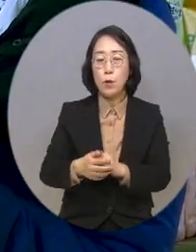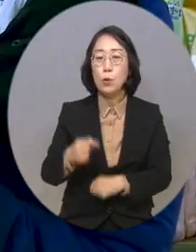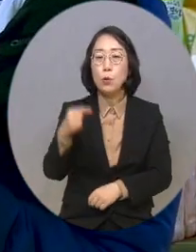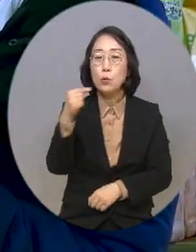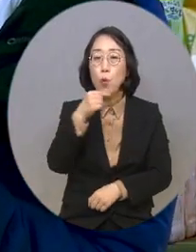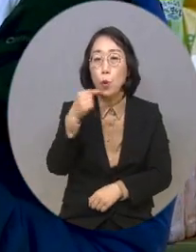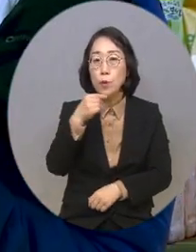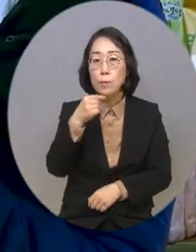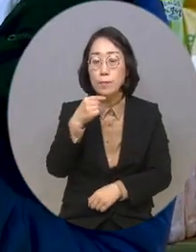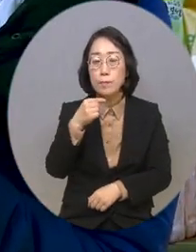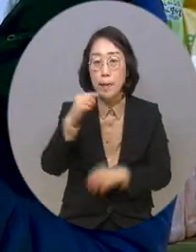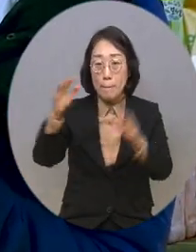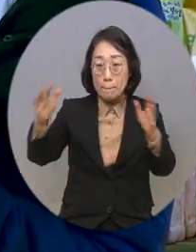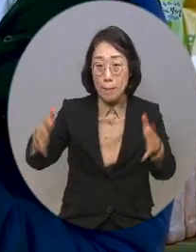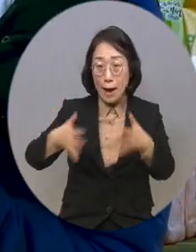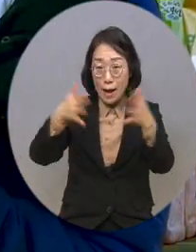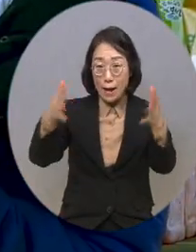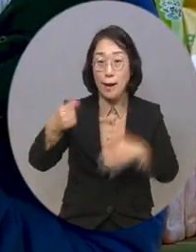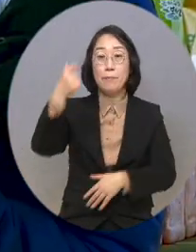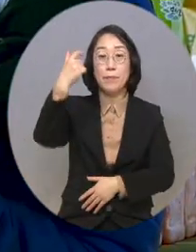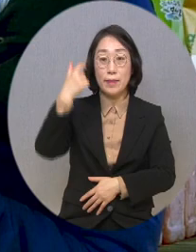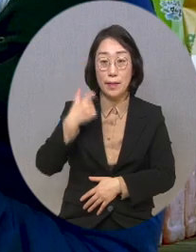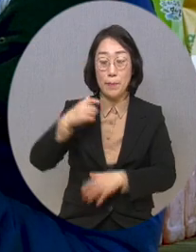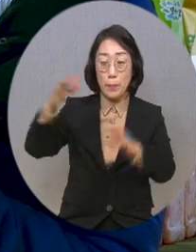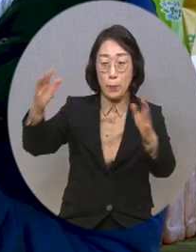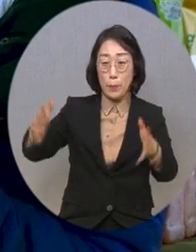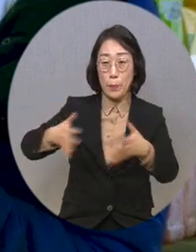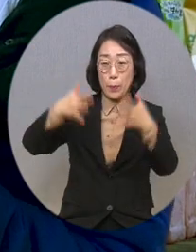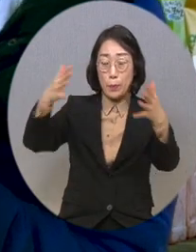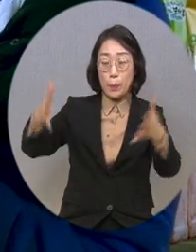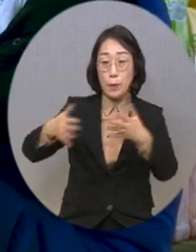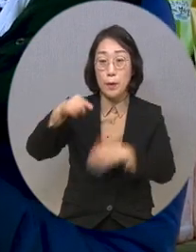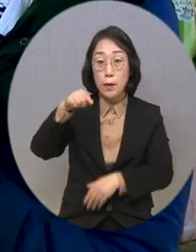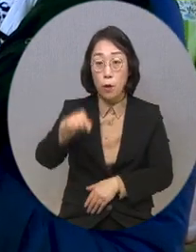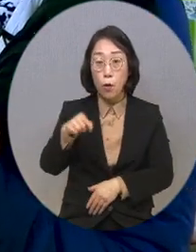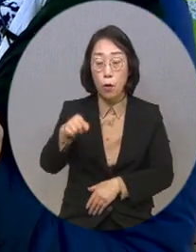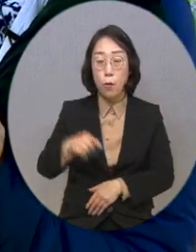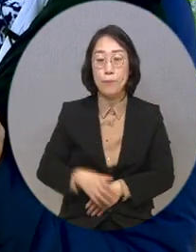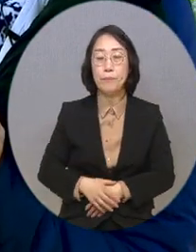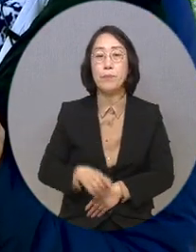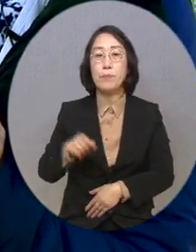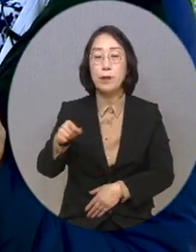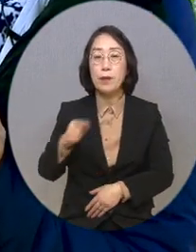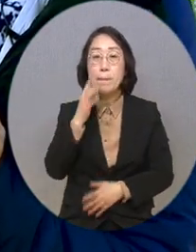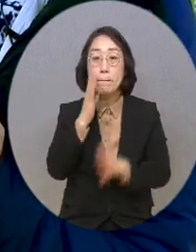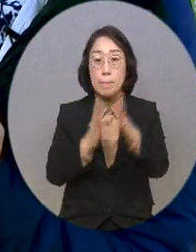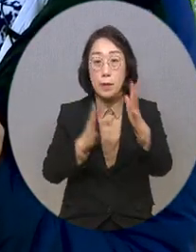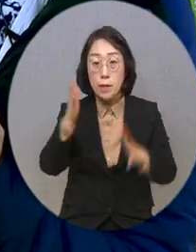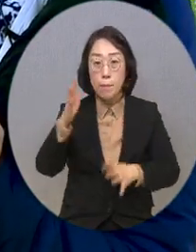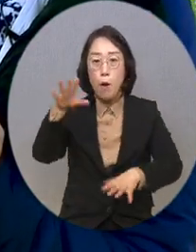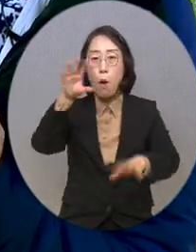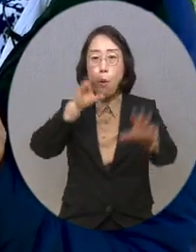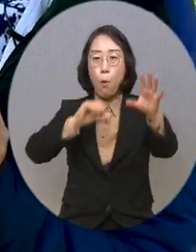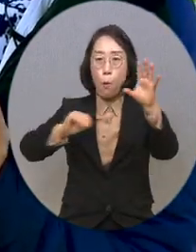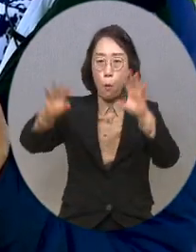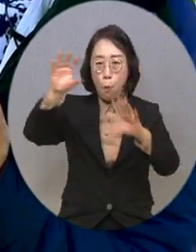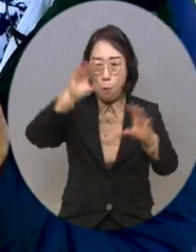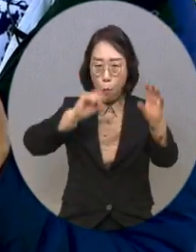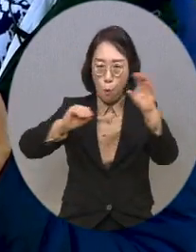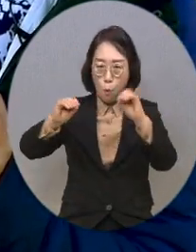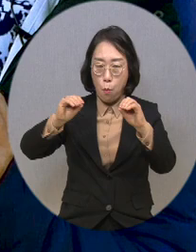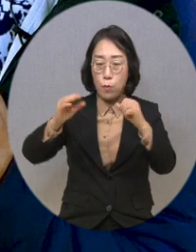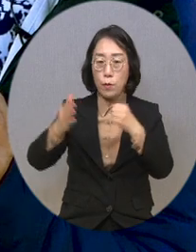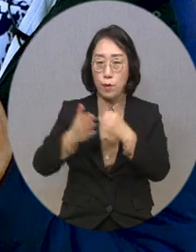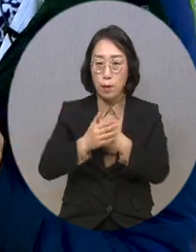소금깨가 살짝 먹으면 그 바닷바람이 불잖아요. 그러면 그 식물이 그 바람을 먹어요. 아. 그래서